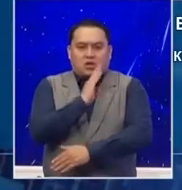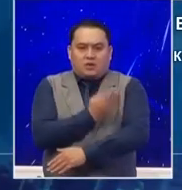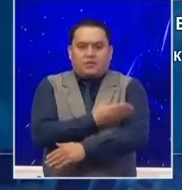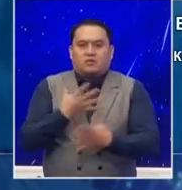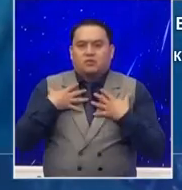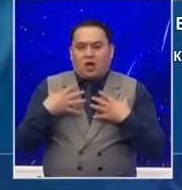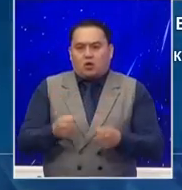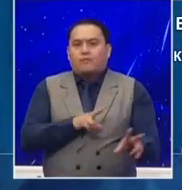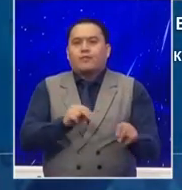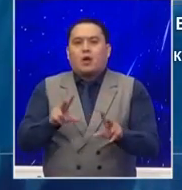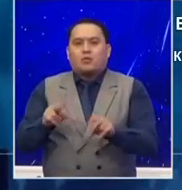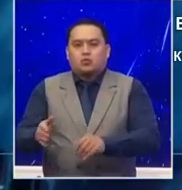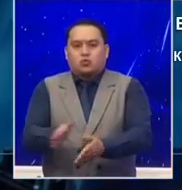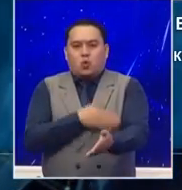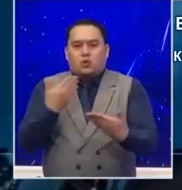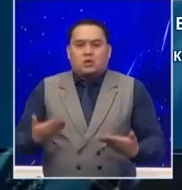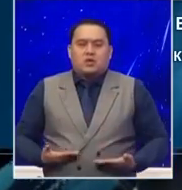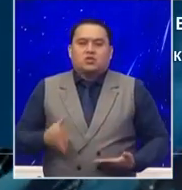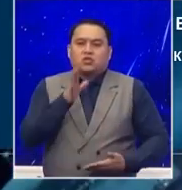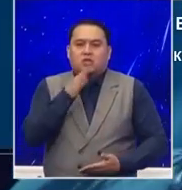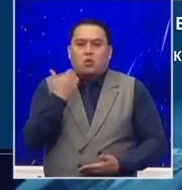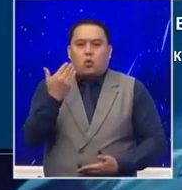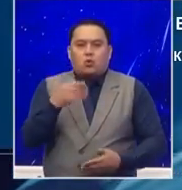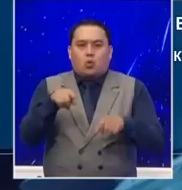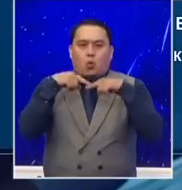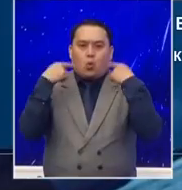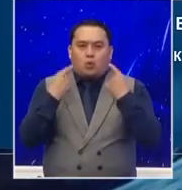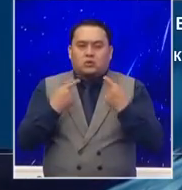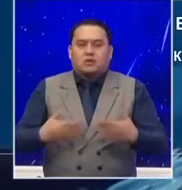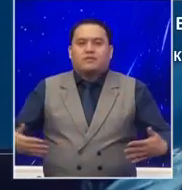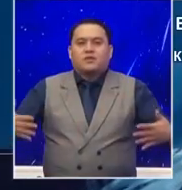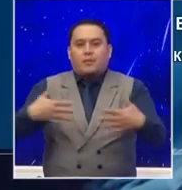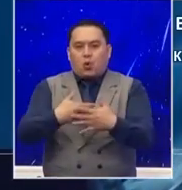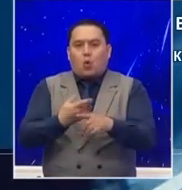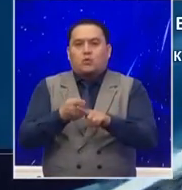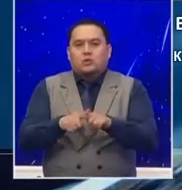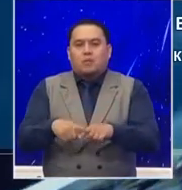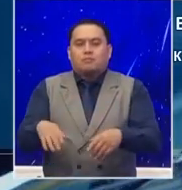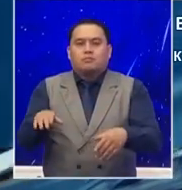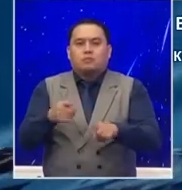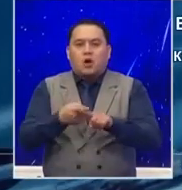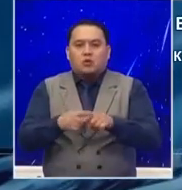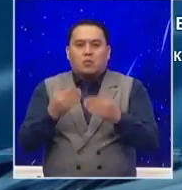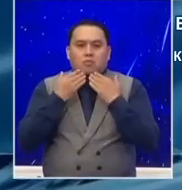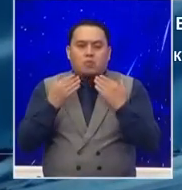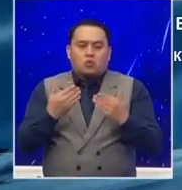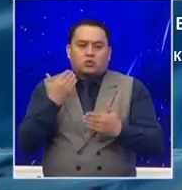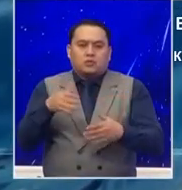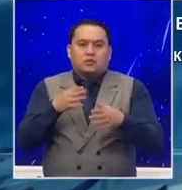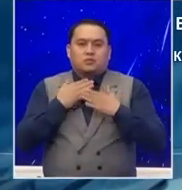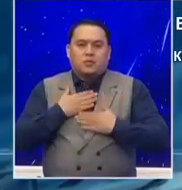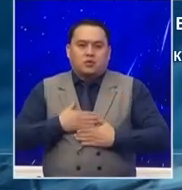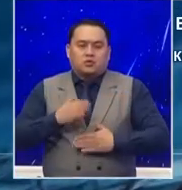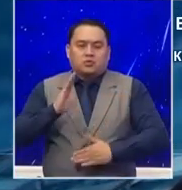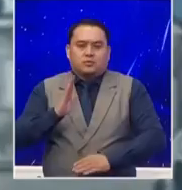здоровья, благополучия и долгих лет жизни. Потом он улыбнулся и прижал меня к своей груди, словно прощаясь. Пусть его душа покоится с